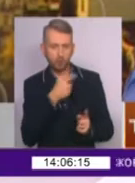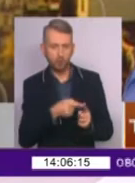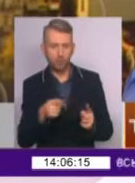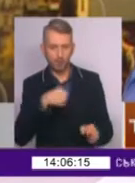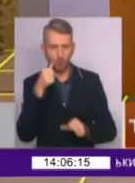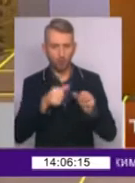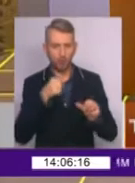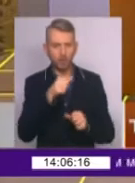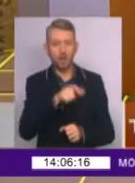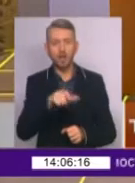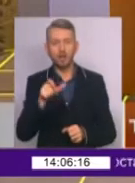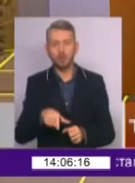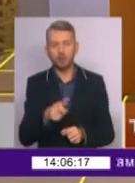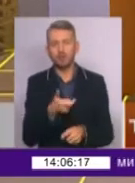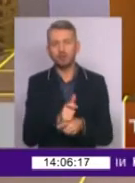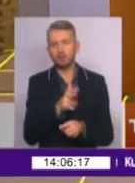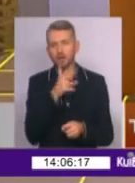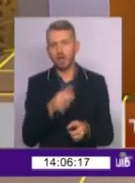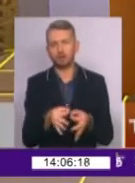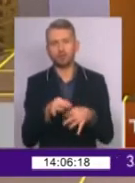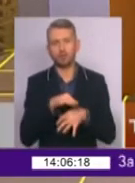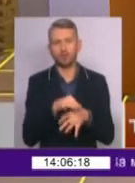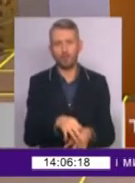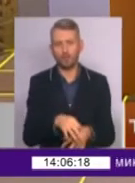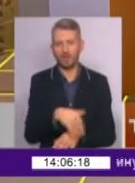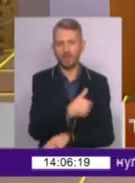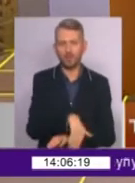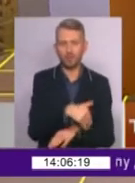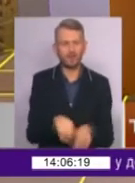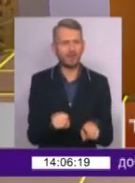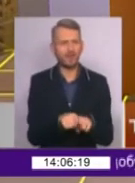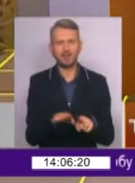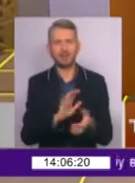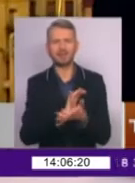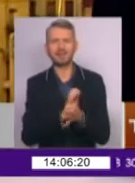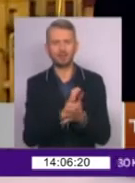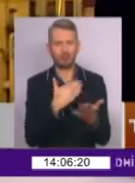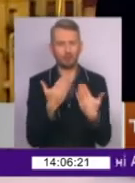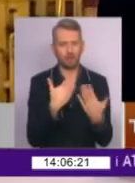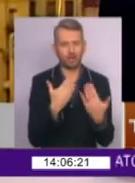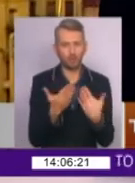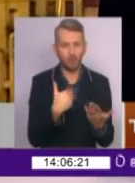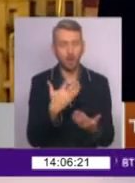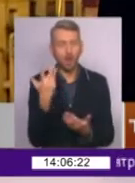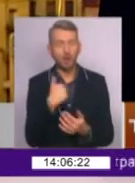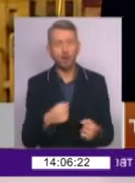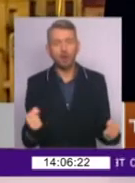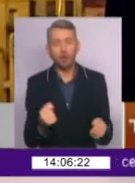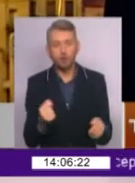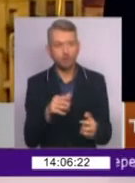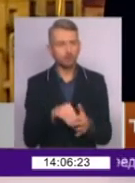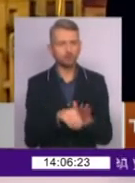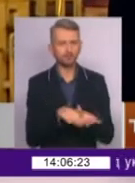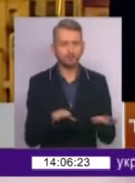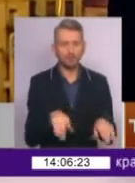люди ходять, більше часу проводять на вулиці, вони не так тісно один з одним контактують. А як стає холодно, вони в дитячих